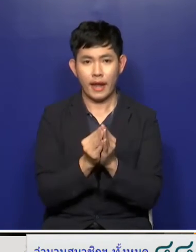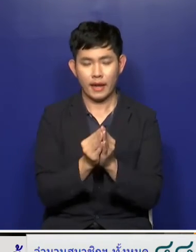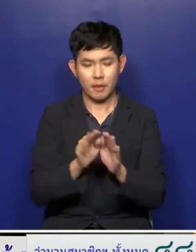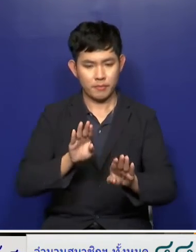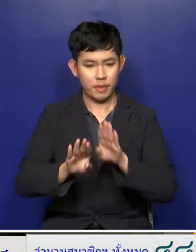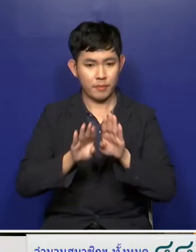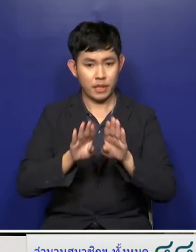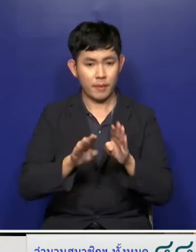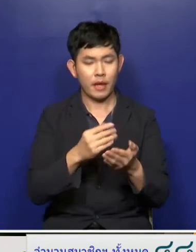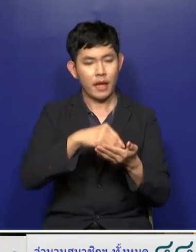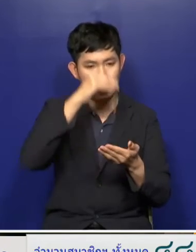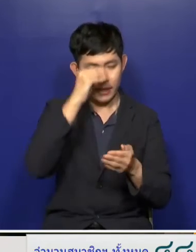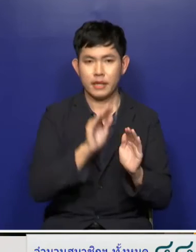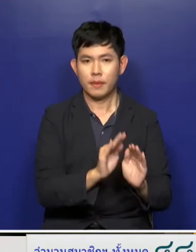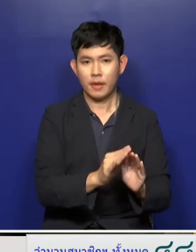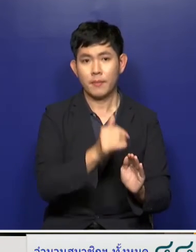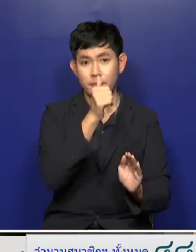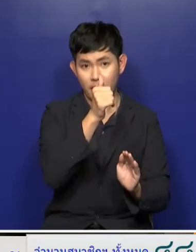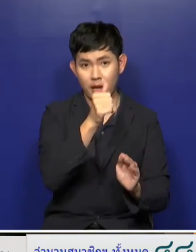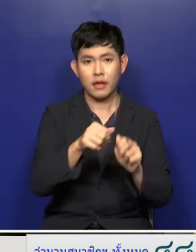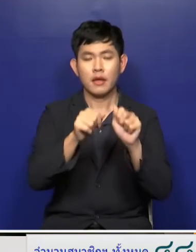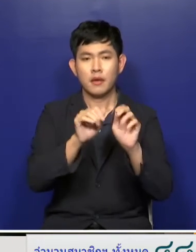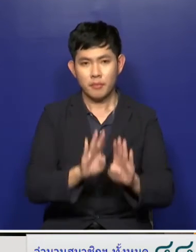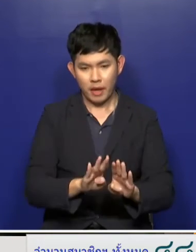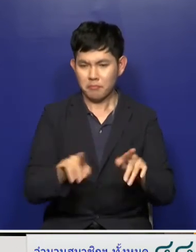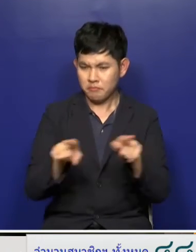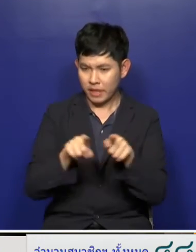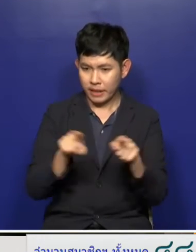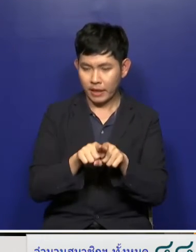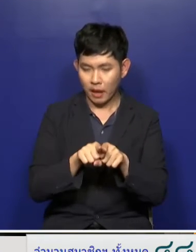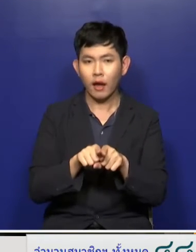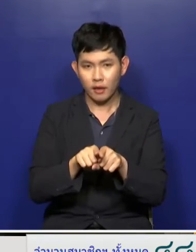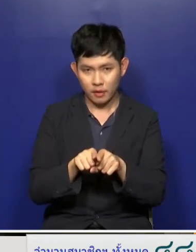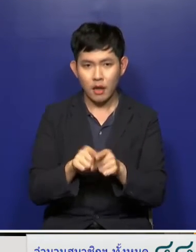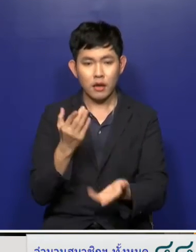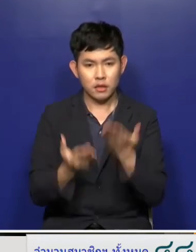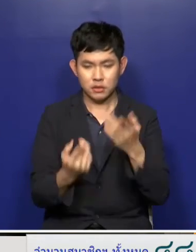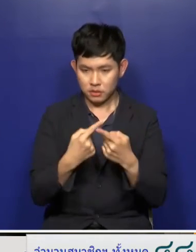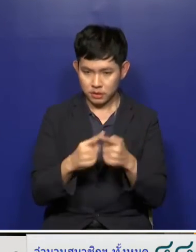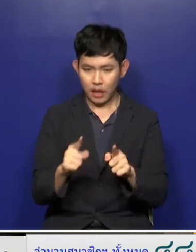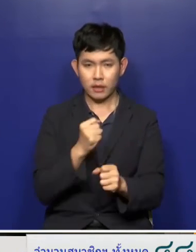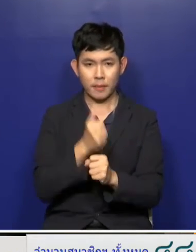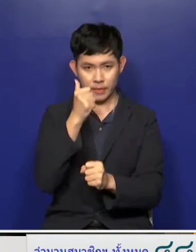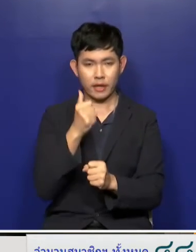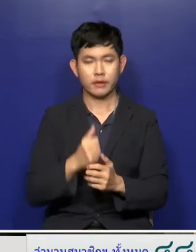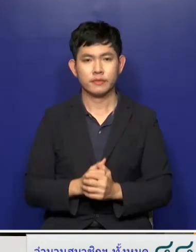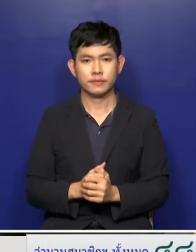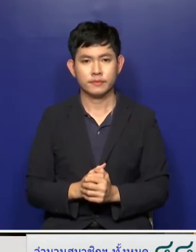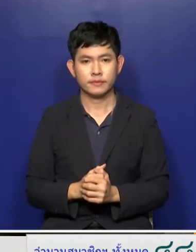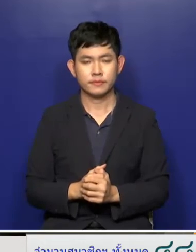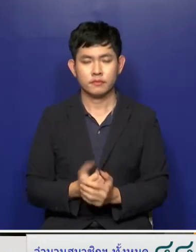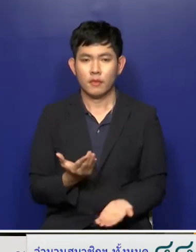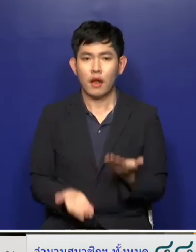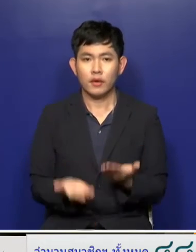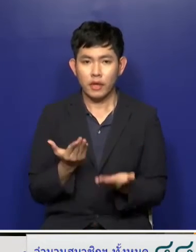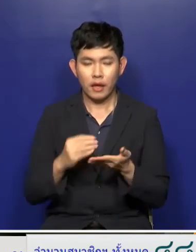สมไว้ในระหว่างรูปแบเดียวกันหรือต่างรูปแบได้ไม่วาจะ